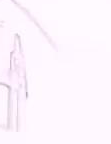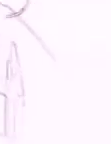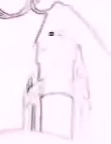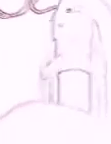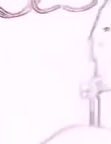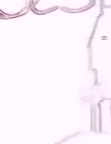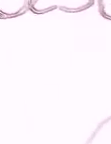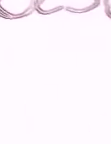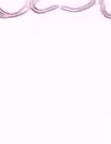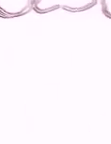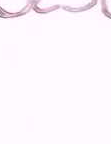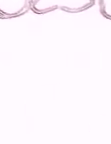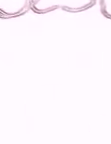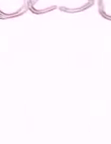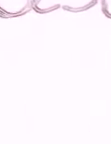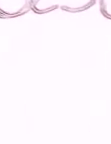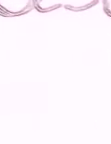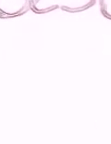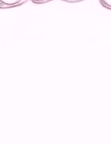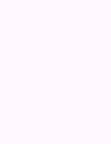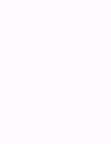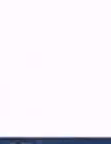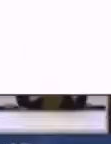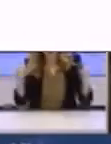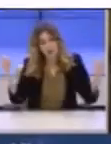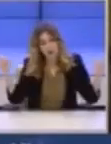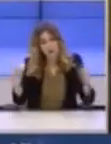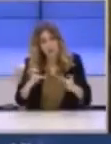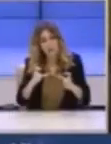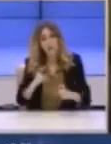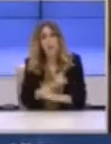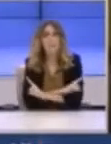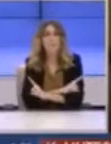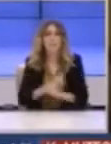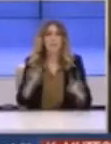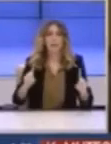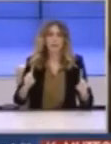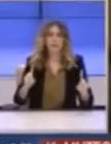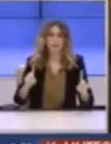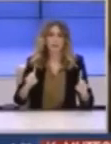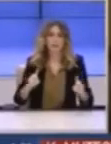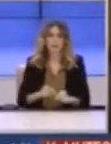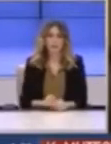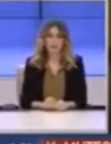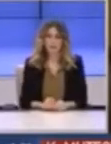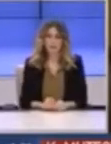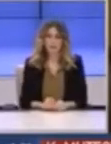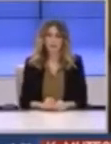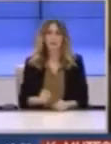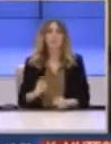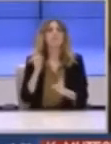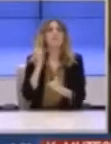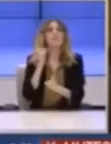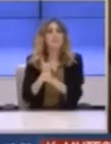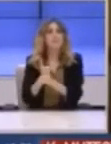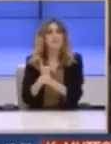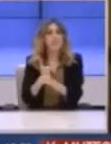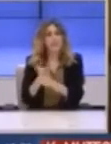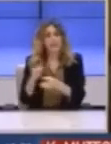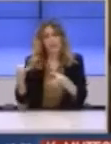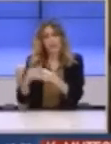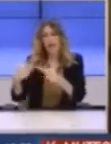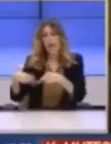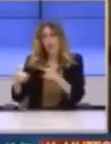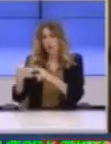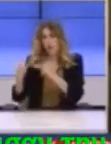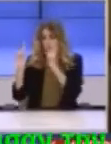Εμείς γιατί, κοιτάξτε, στην αρχή ούτε και, κοιτάξτε, αυτοί δεν ήθελαν να ακούσουν για να κάνει γίνει αυτό το παιχνίδι. Αλλά ύστερα,